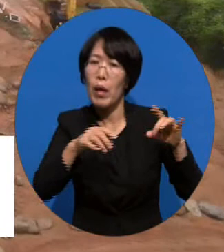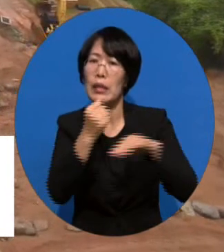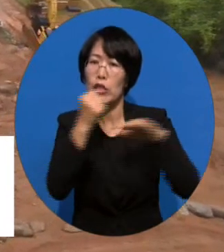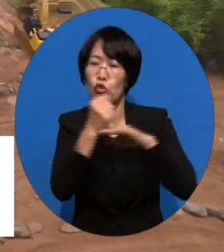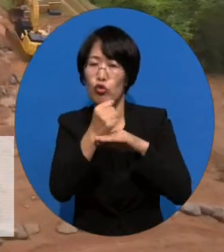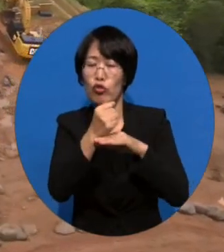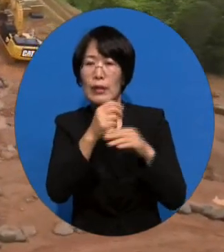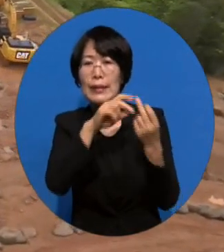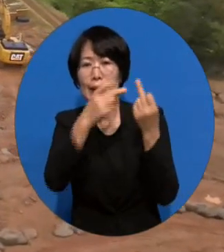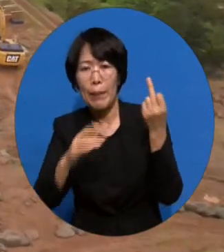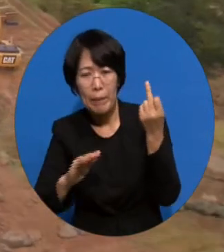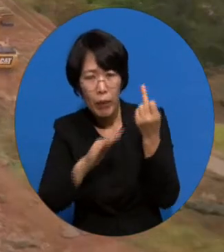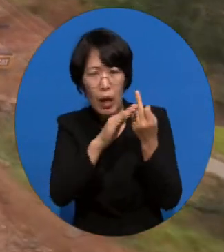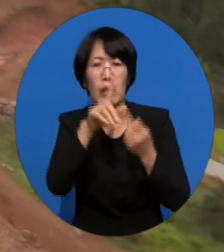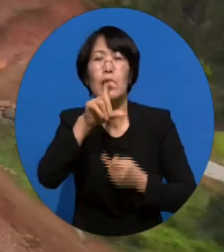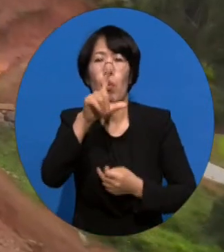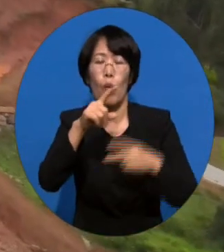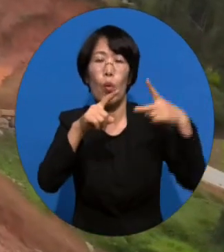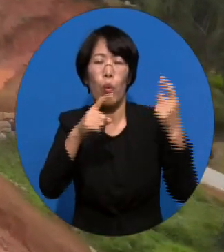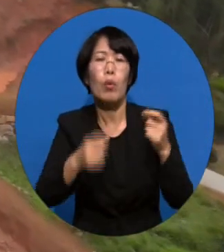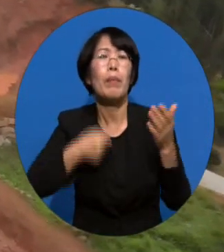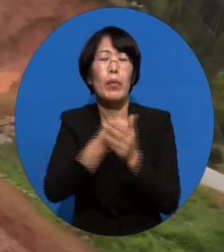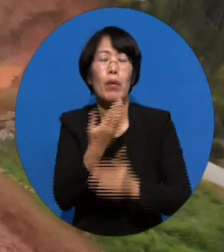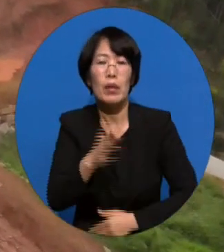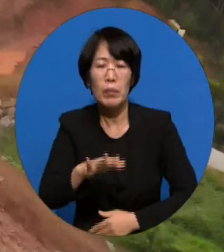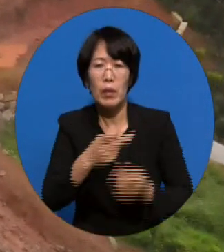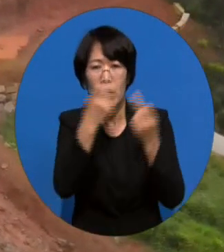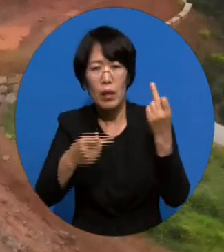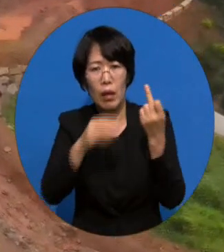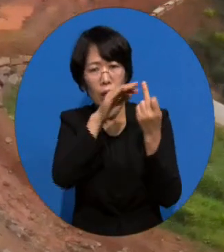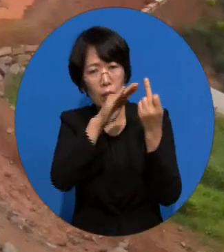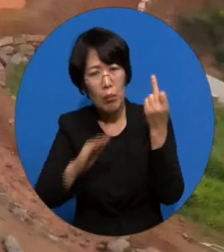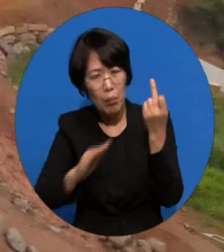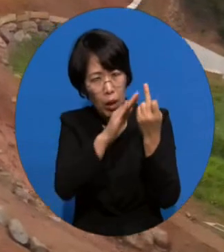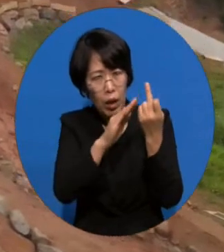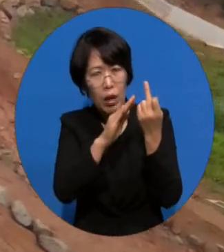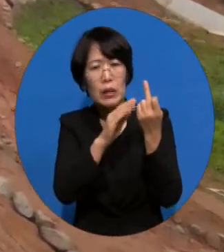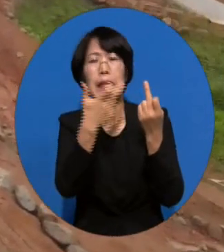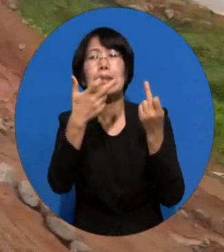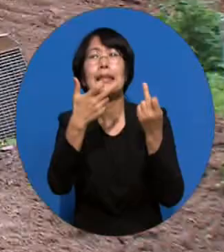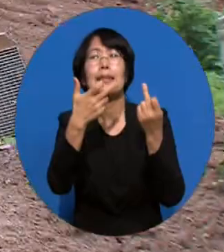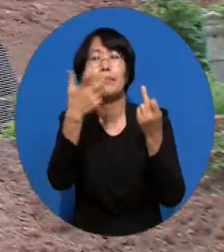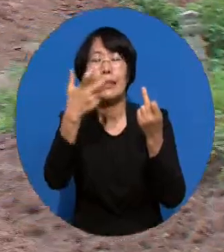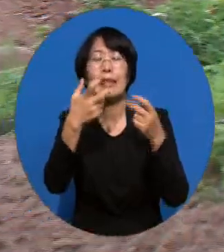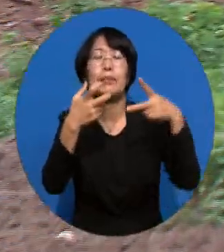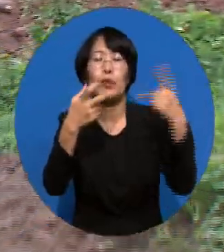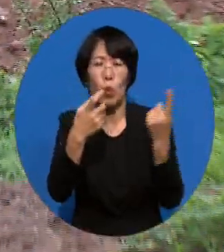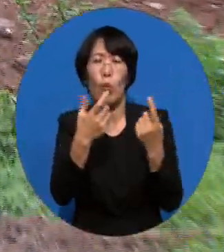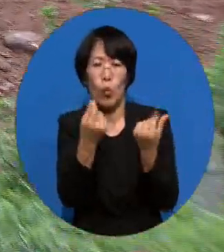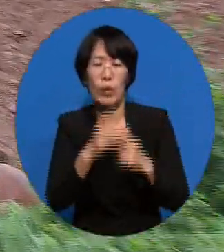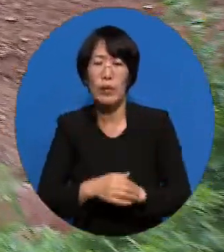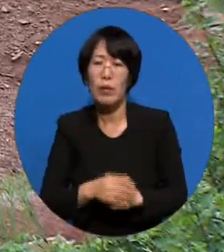경사도를 15도로 지정했습니다. 하지만 이 산비탈의 경사도는 한눈에 봐도 70도 이상입니다. 어떻게